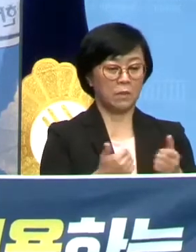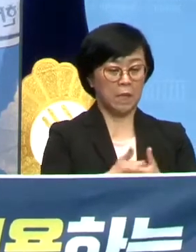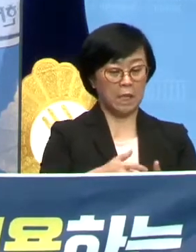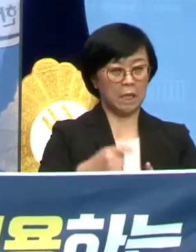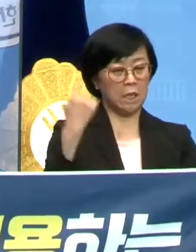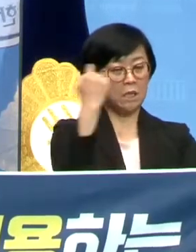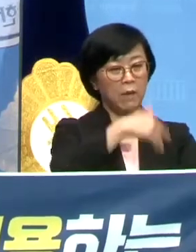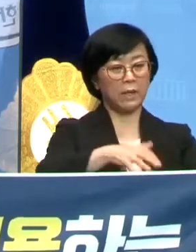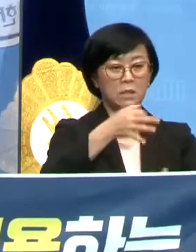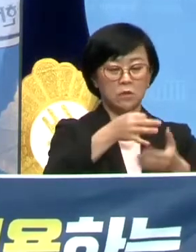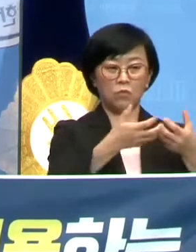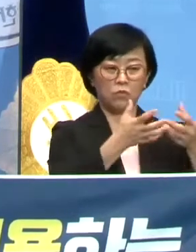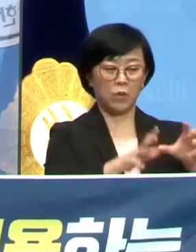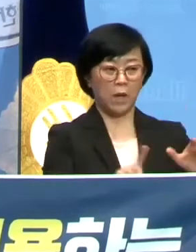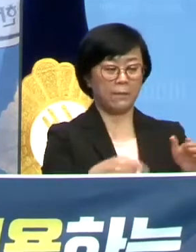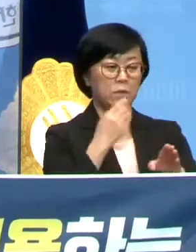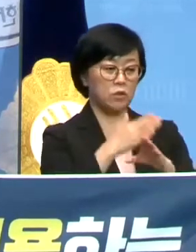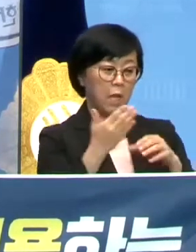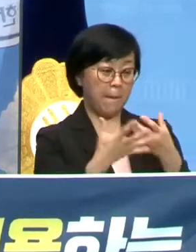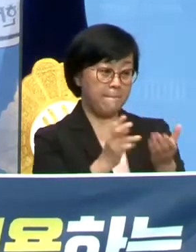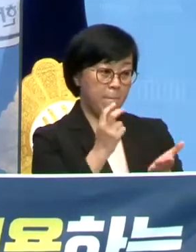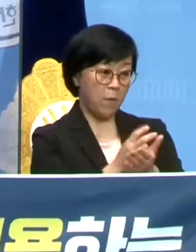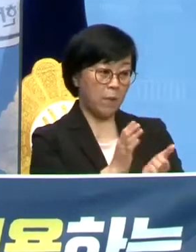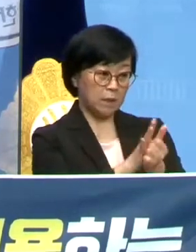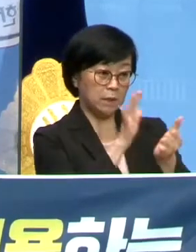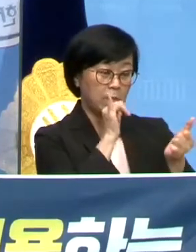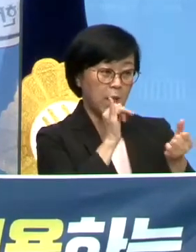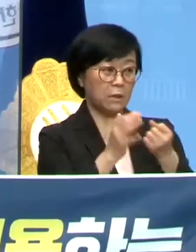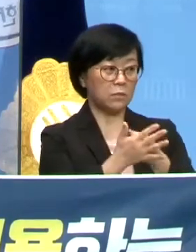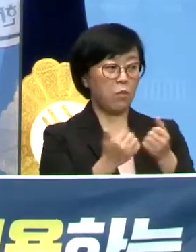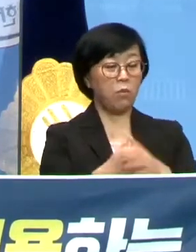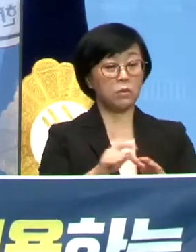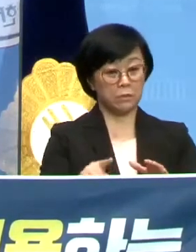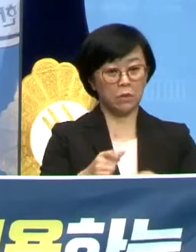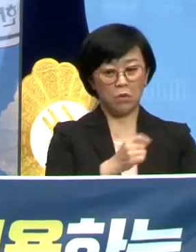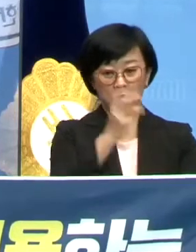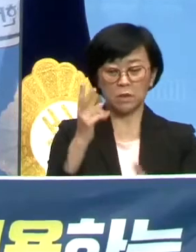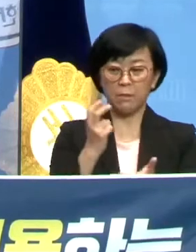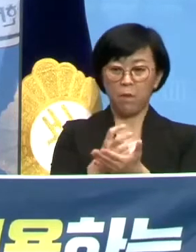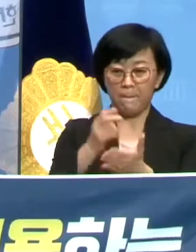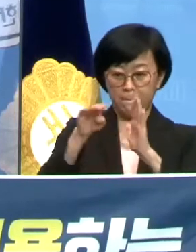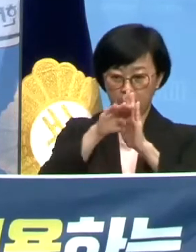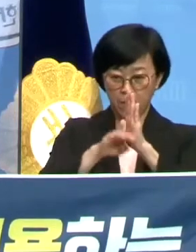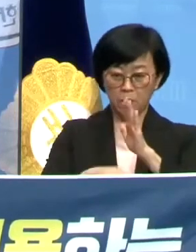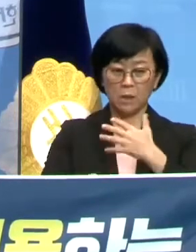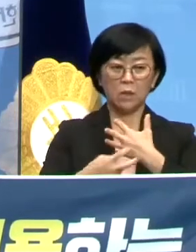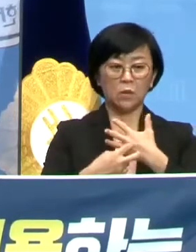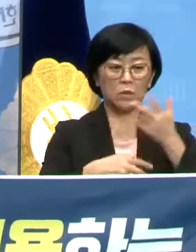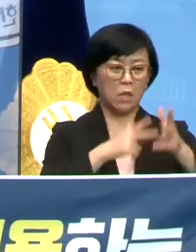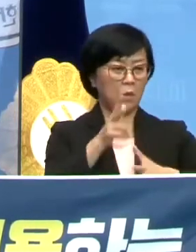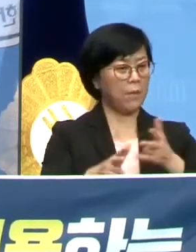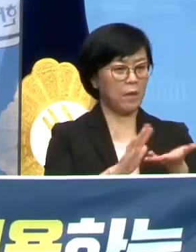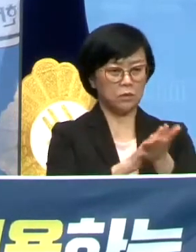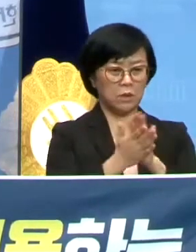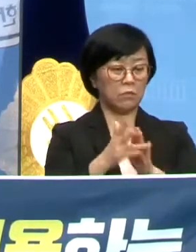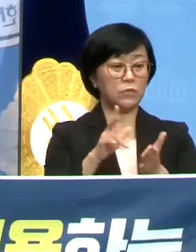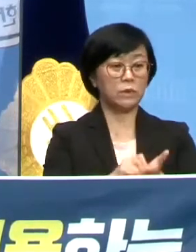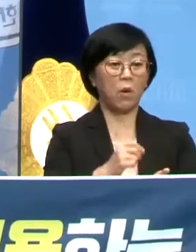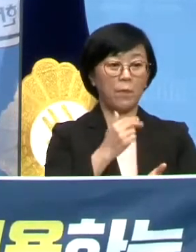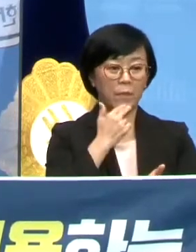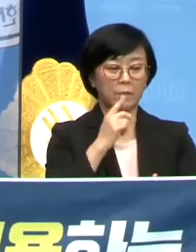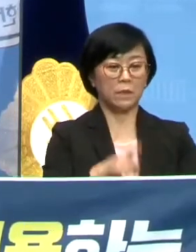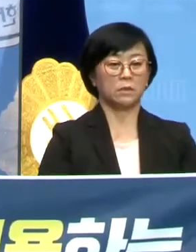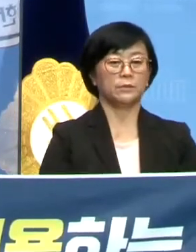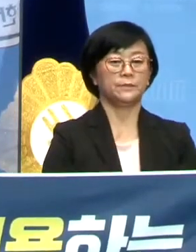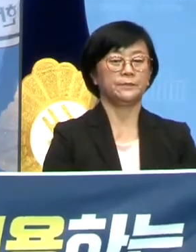도 민주당 법안을 지지한다 라고 하면서 어차피 이런 여러가지 법안이 있기 때문에 의료 산업화 추진 하는데 문제가 없다는